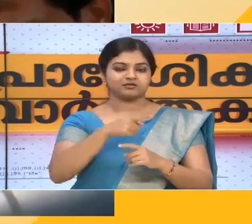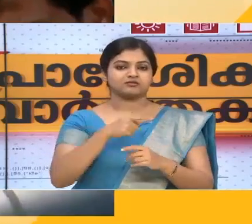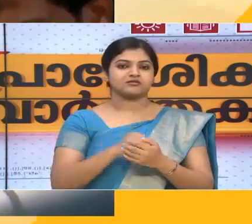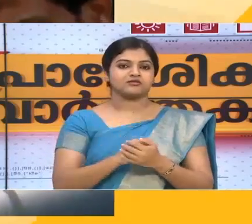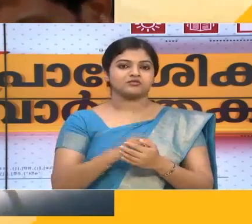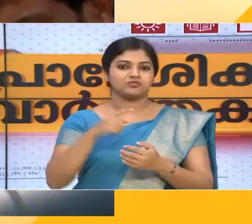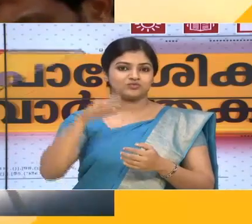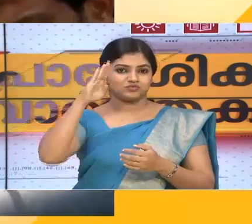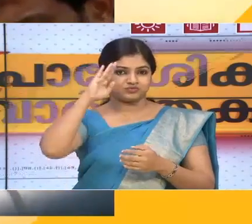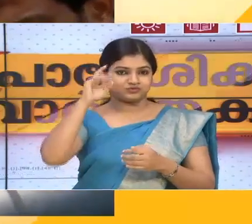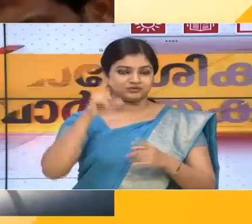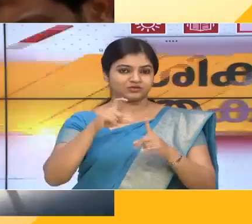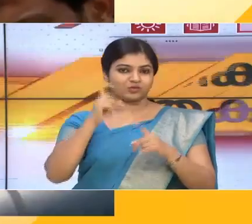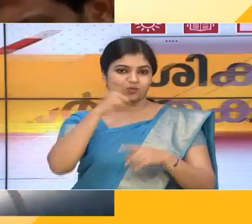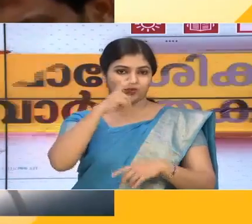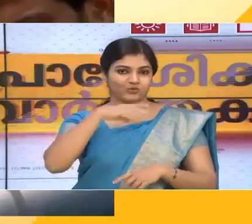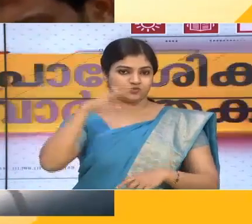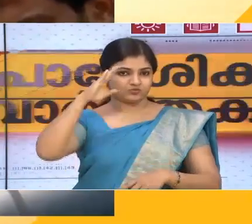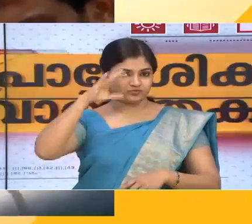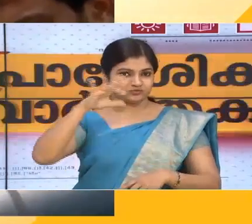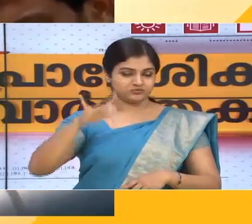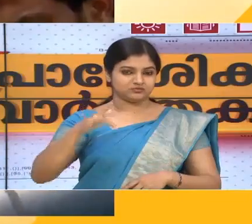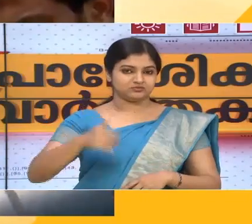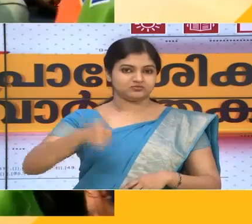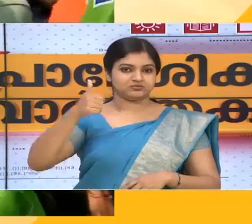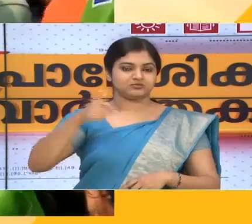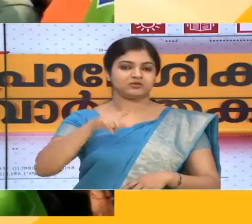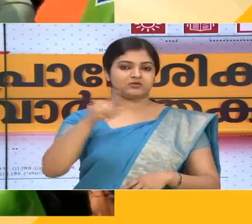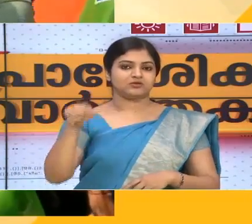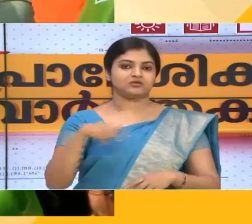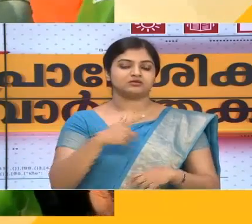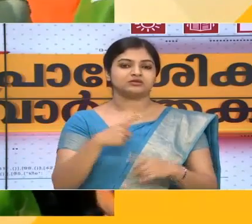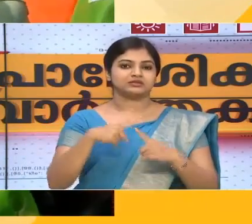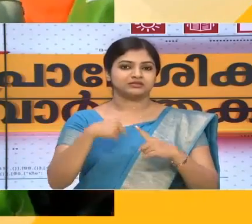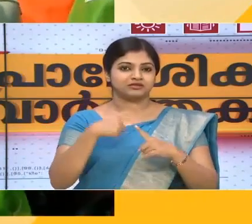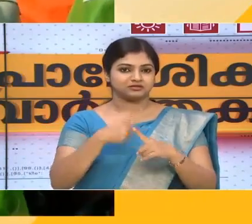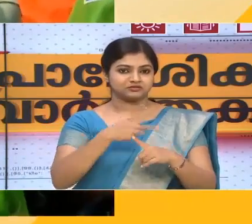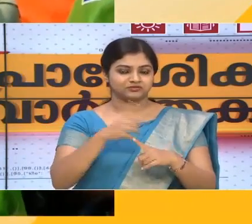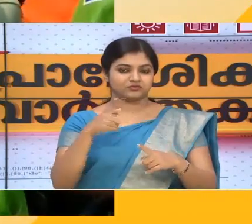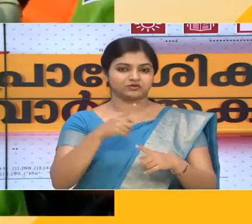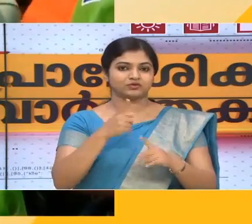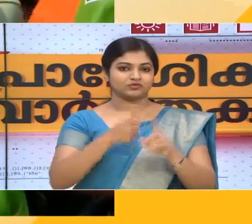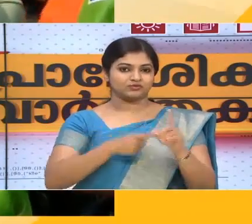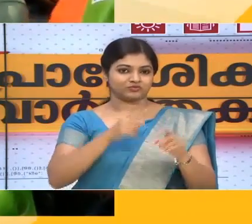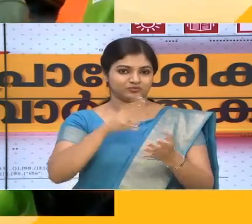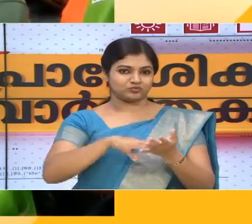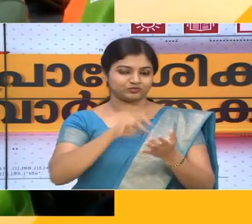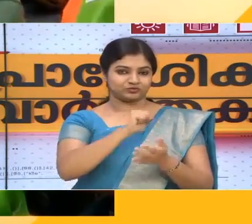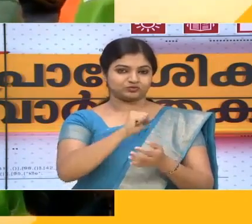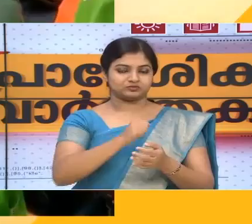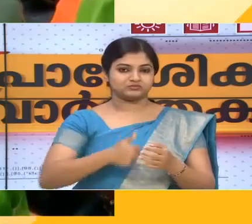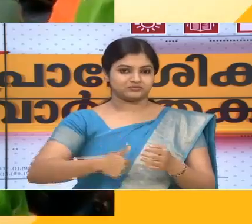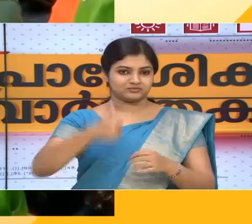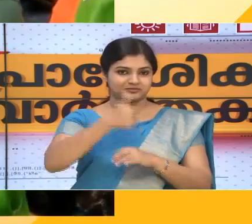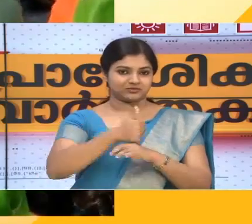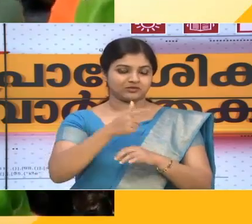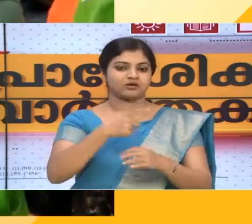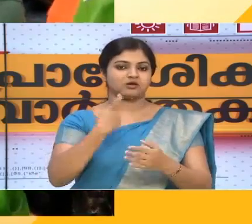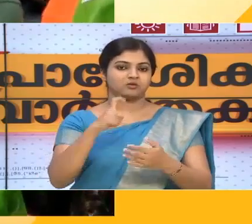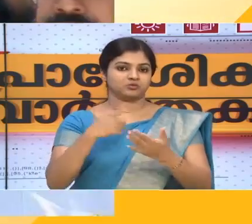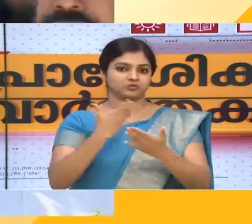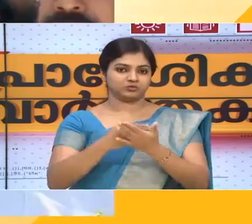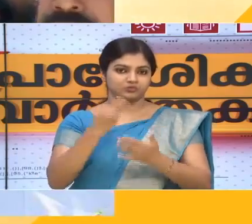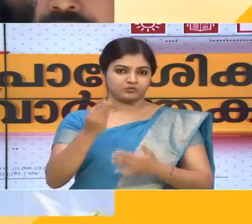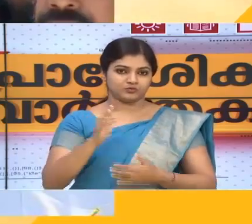എൻഫോഴ്സ്മെന്റിനും കോഴിക്കോട് ജില്ലാ പോലീസ് മേധാവിക്കും ദേശീയ അന്വേഷണ ഏജൻസി, ആദായ നികുതി വകുപ്പ് എന്നിവർക്കും യുവമോർച്ച സംസ്ഥാന സെക്രട്ടറി TRANISH പരാതി